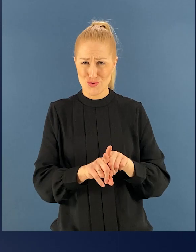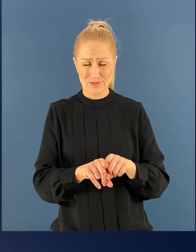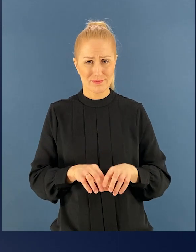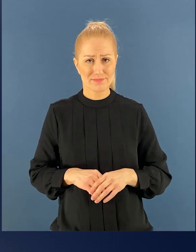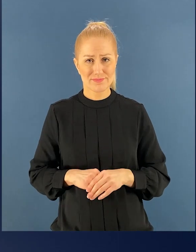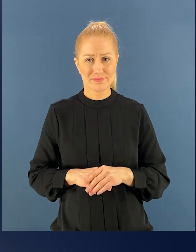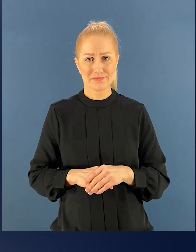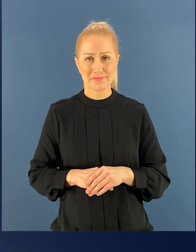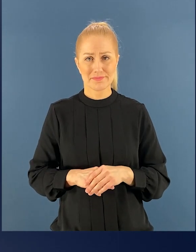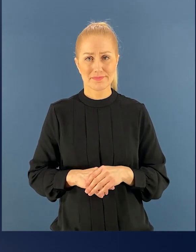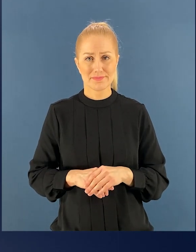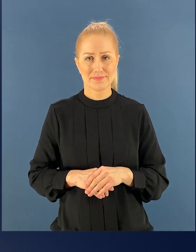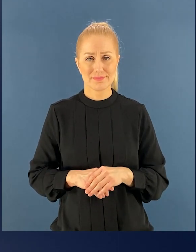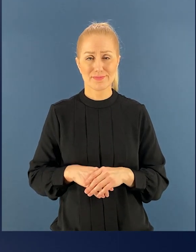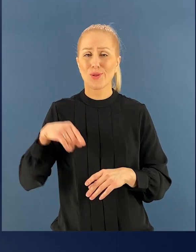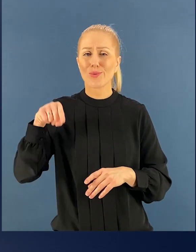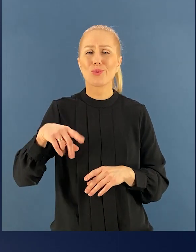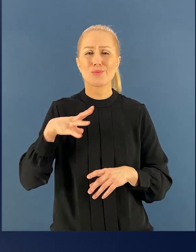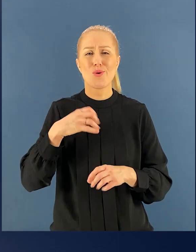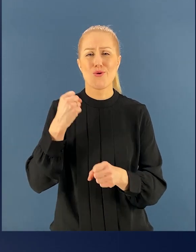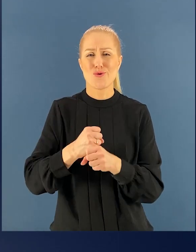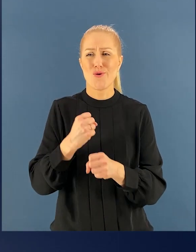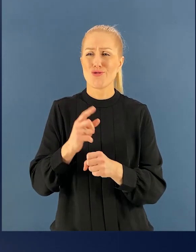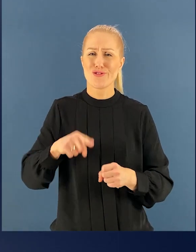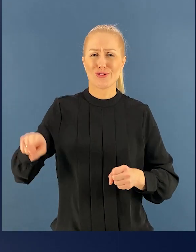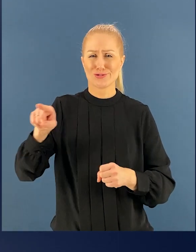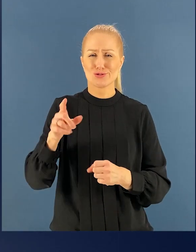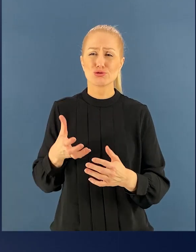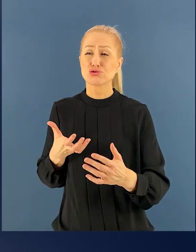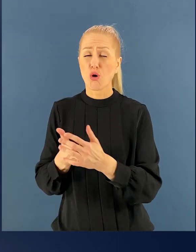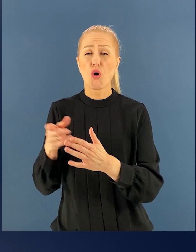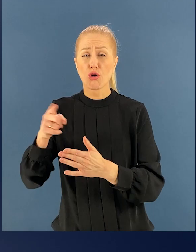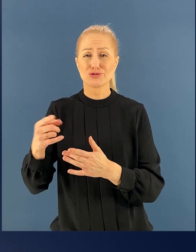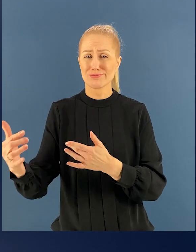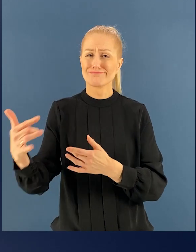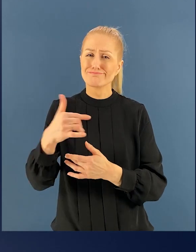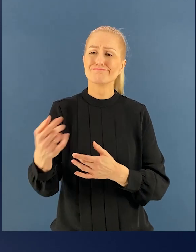szli robotnicy, szli stoczniowcy na poranną zmianę